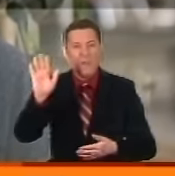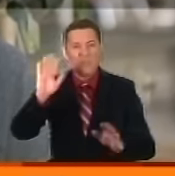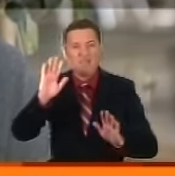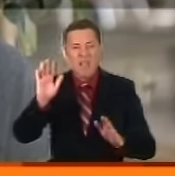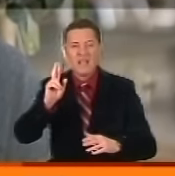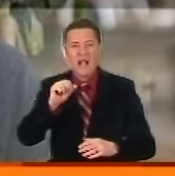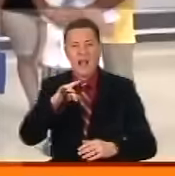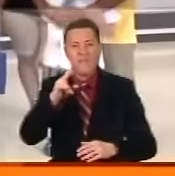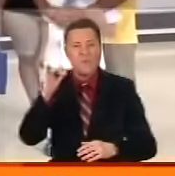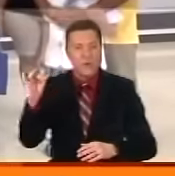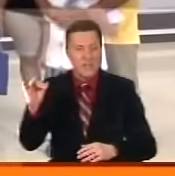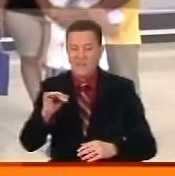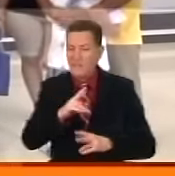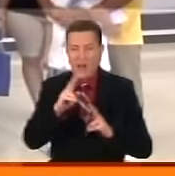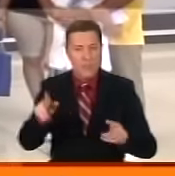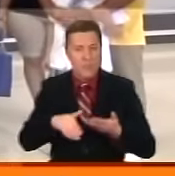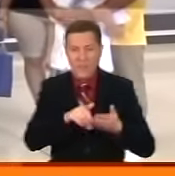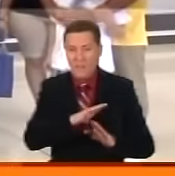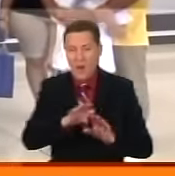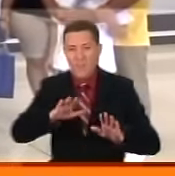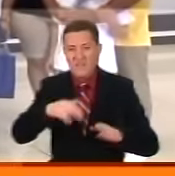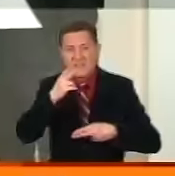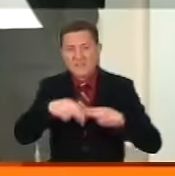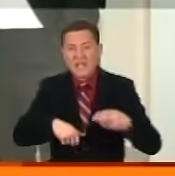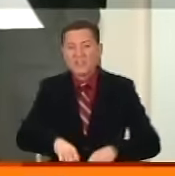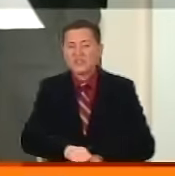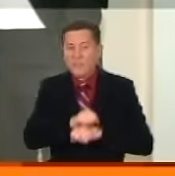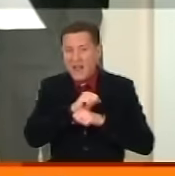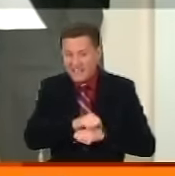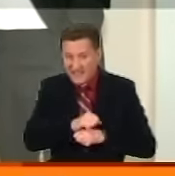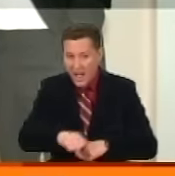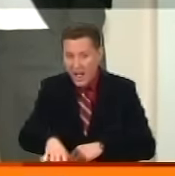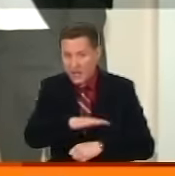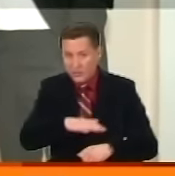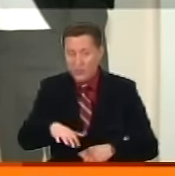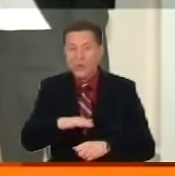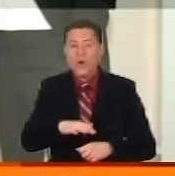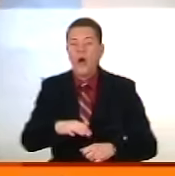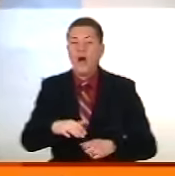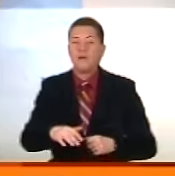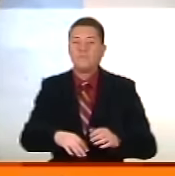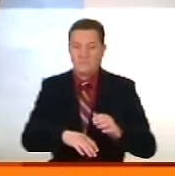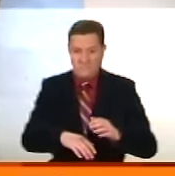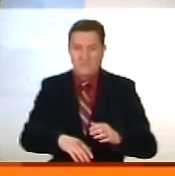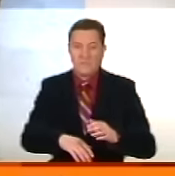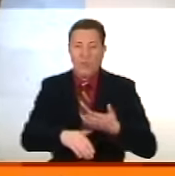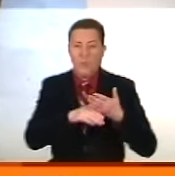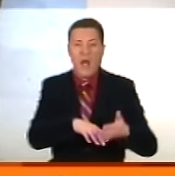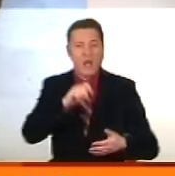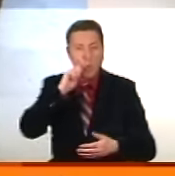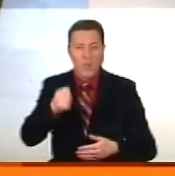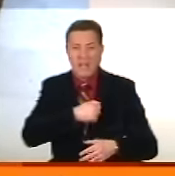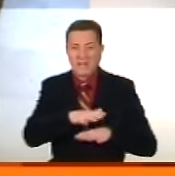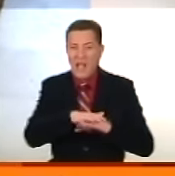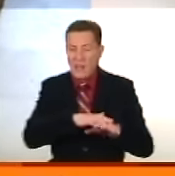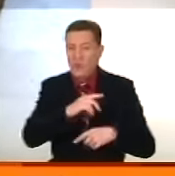Калифорнии не помогут ребятам. Після закінчення Майдану ініціативна група, як і більшість діаспорян, узялася допомагати українській армії.